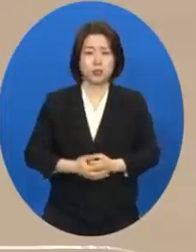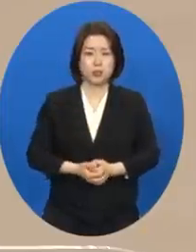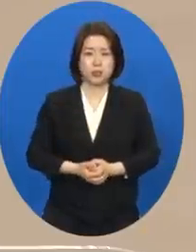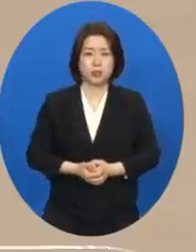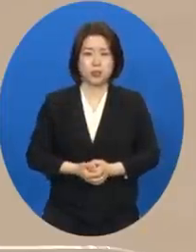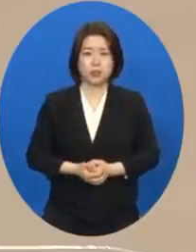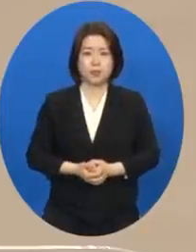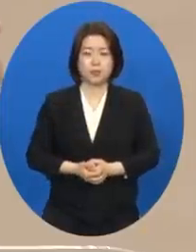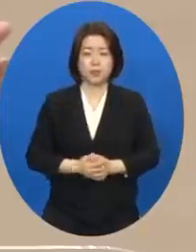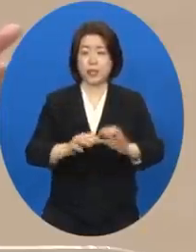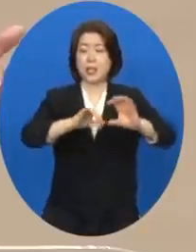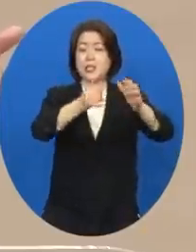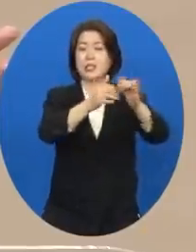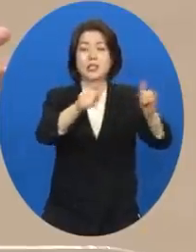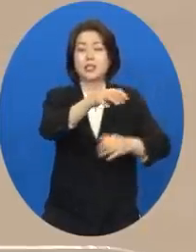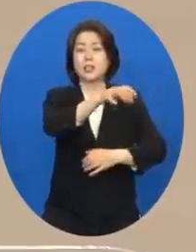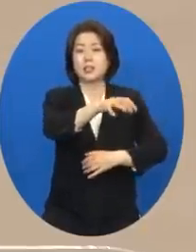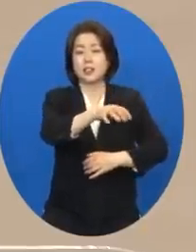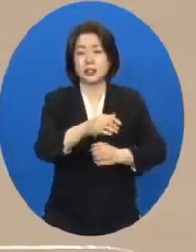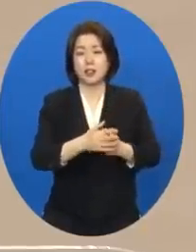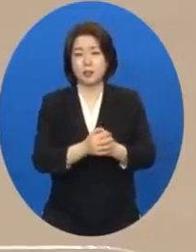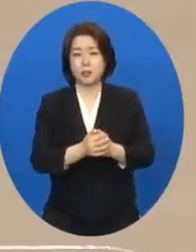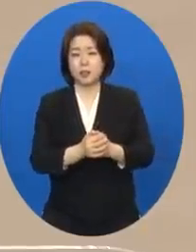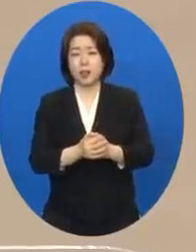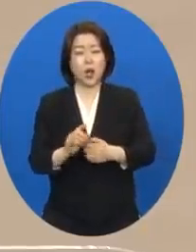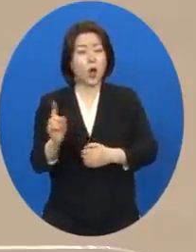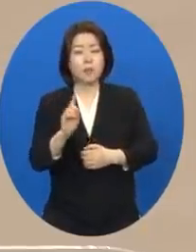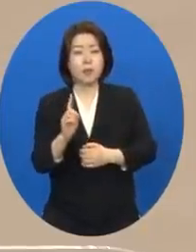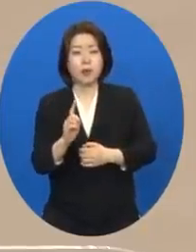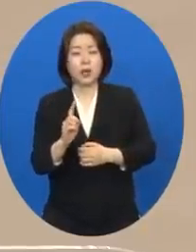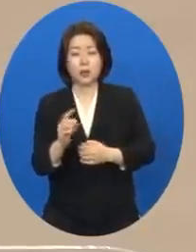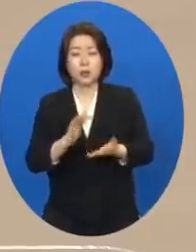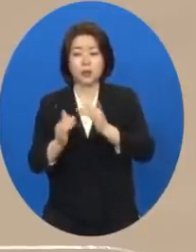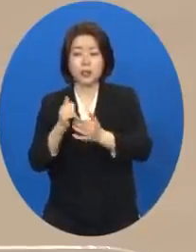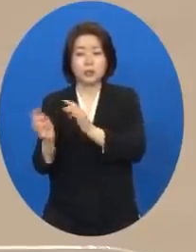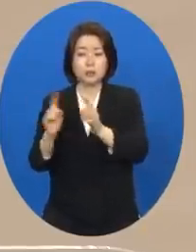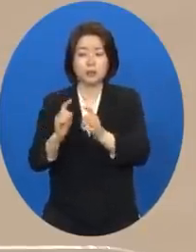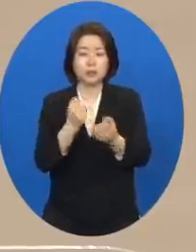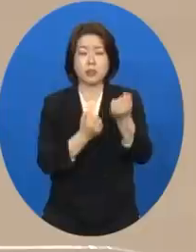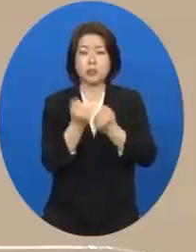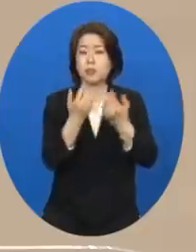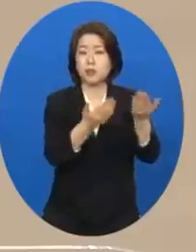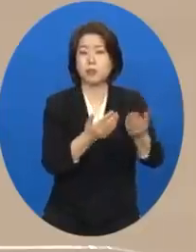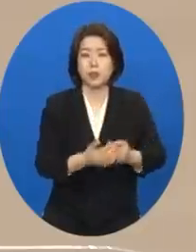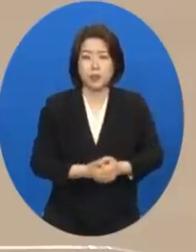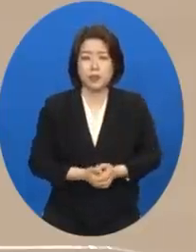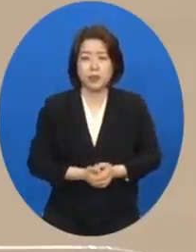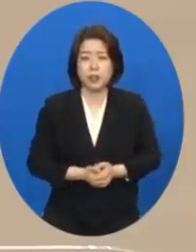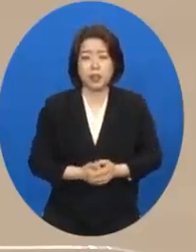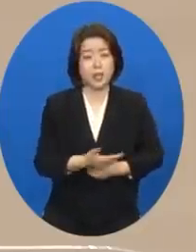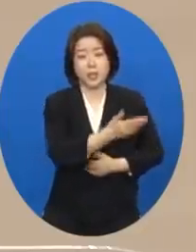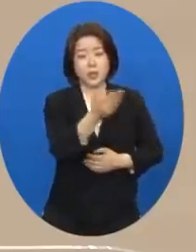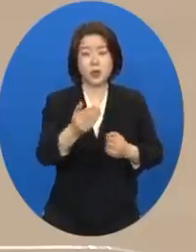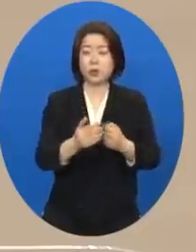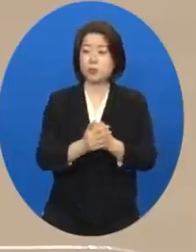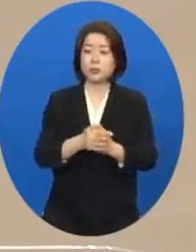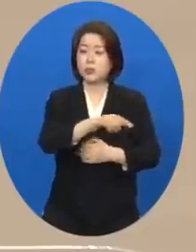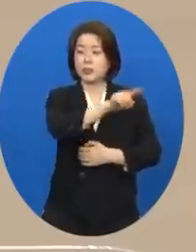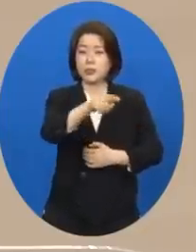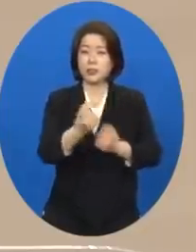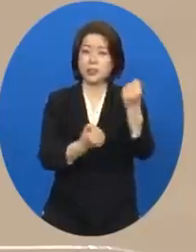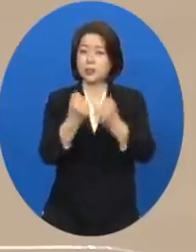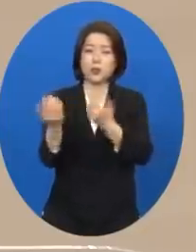세상 사람들 앞에 우리가 뭐라고 예수님의 부활에 대해서 설명할 겁니까 여러분은 그들에게 뭐라고 설명할